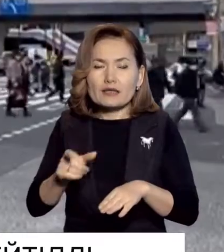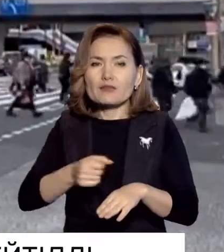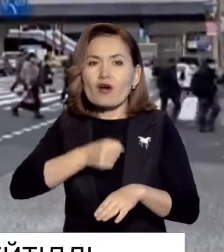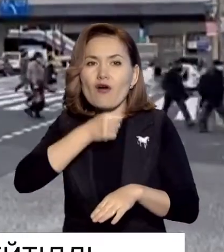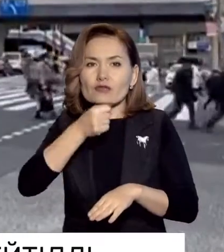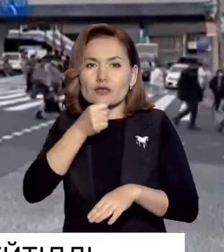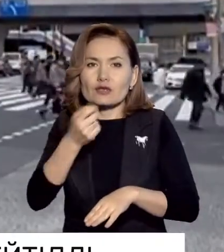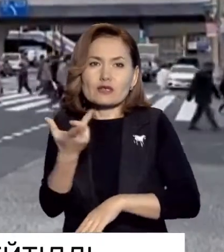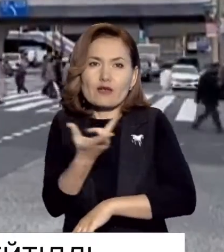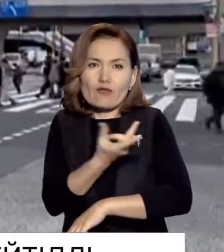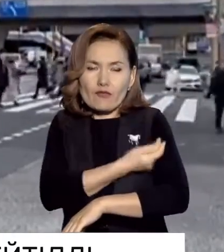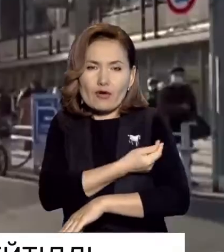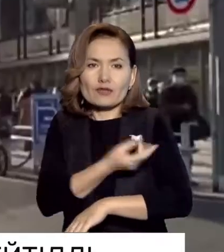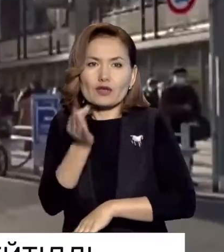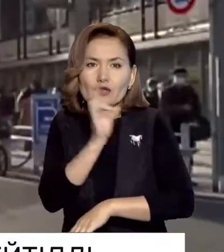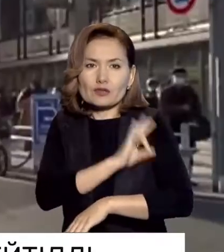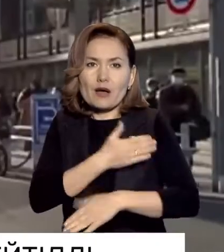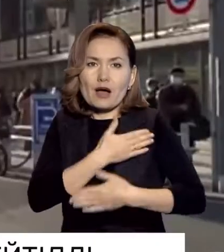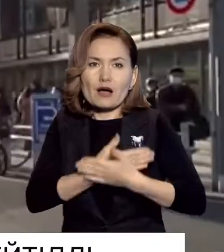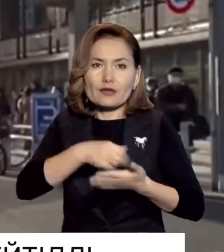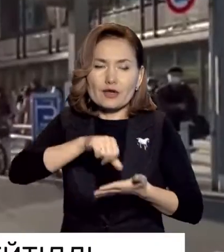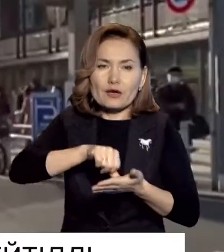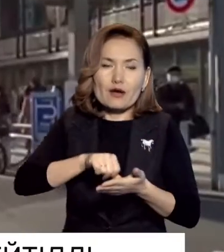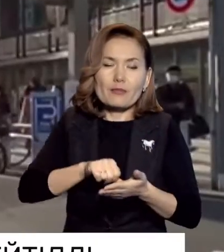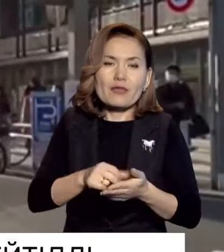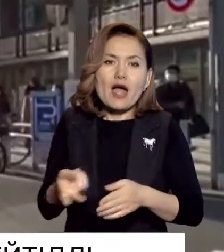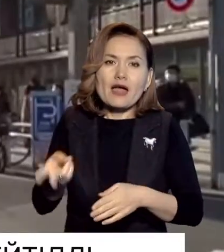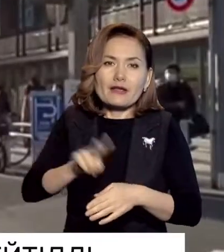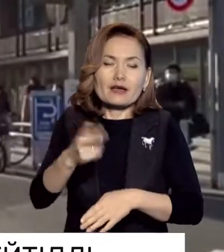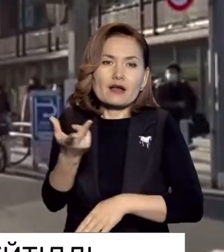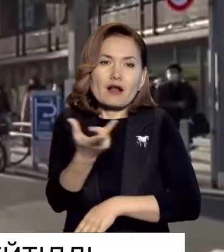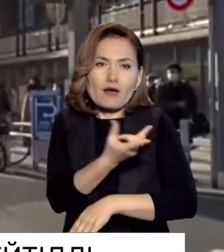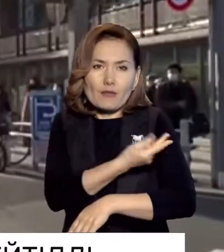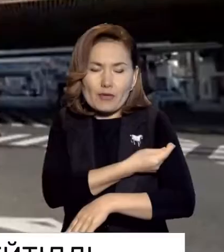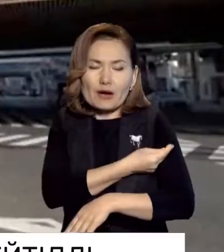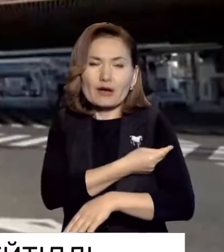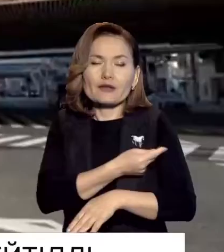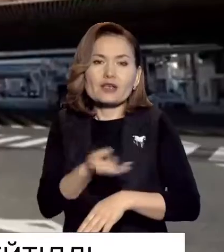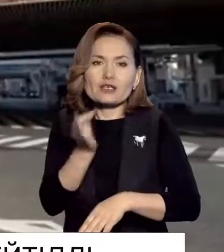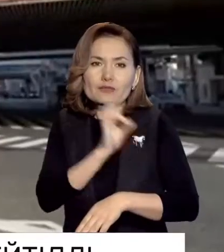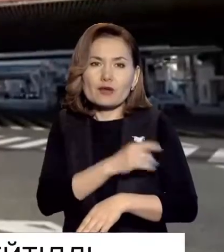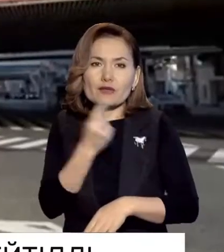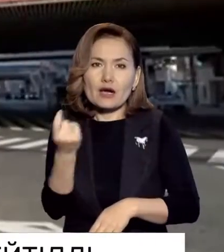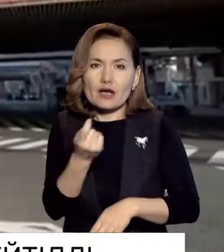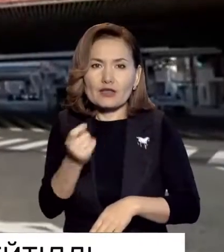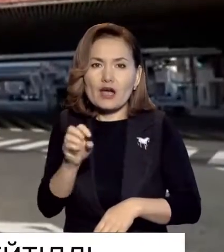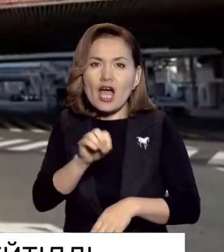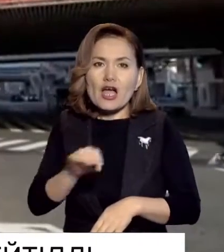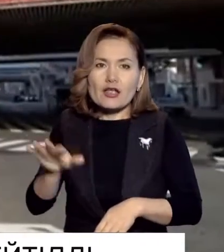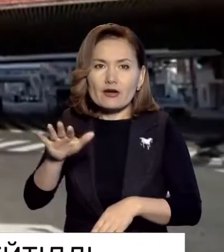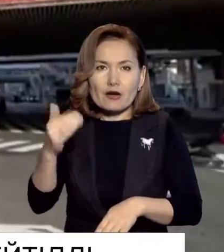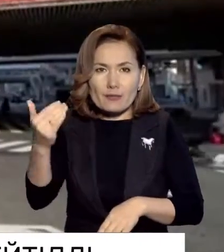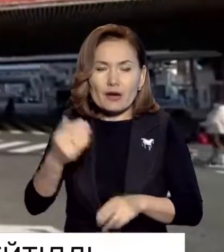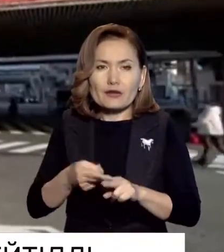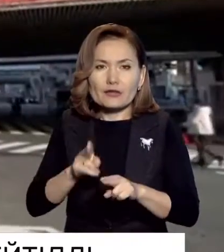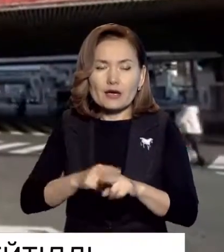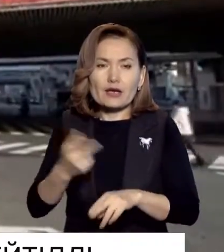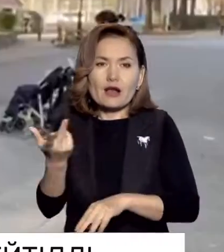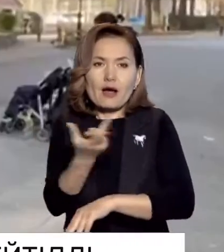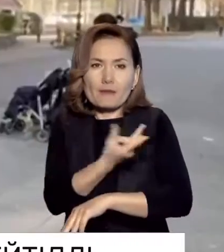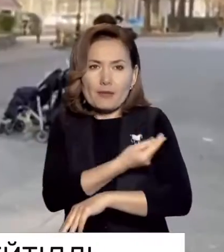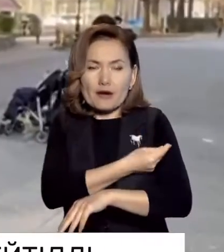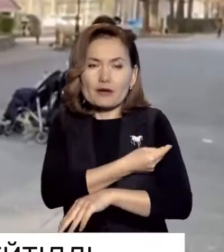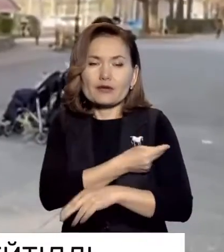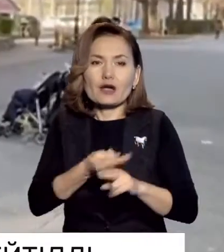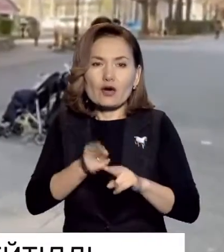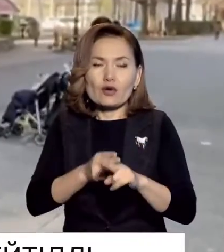компонентін алған, ал вакцинаның қосымша дозасын алғандар некен саяқ. Австрия, Европа одағы елдер арасында алғаш болып коронавирусқа